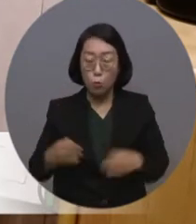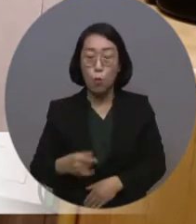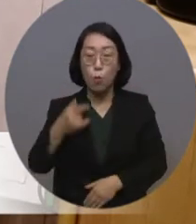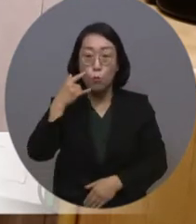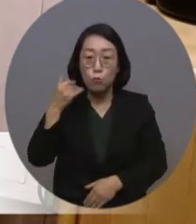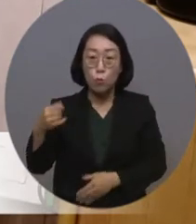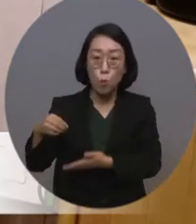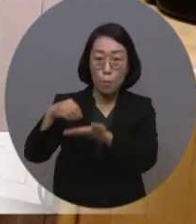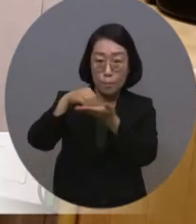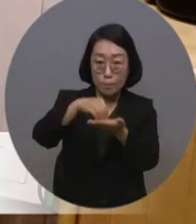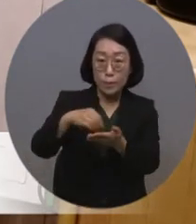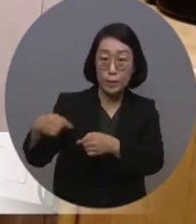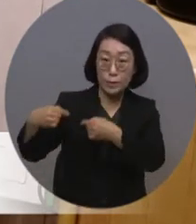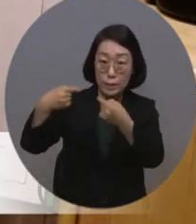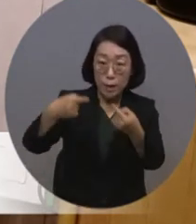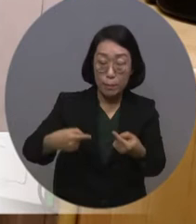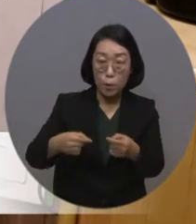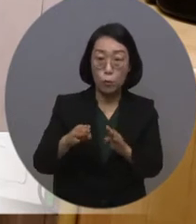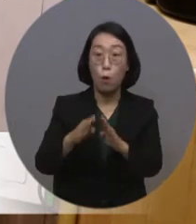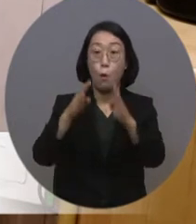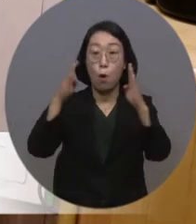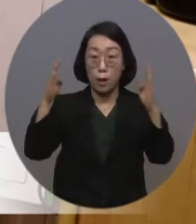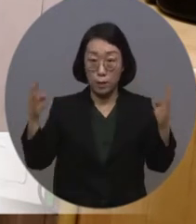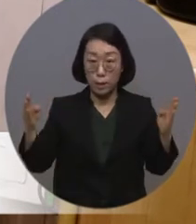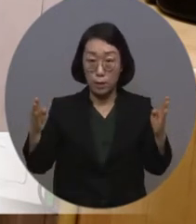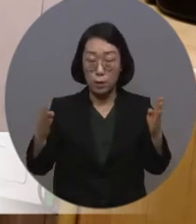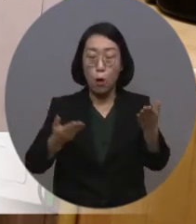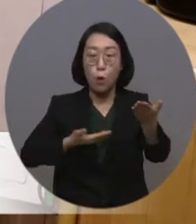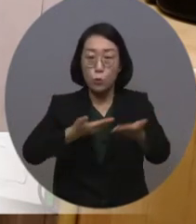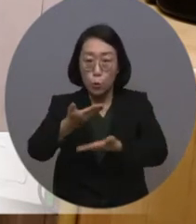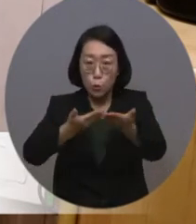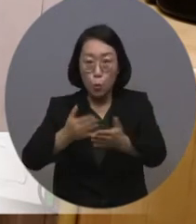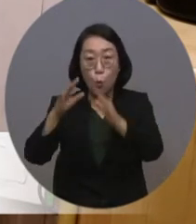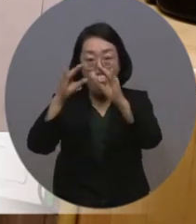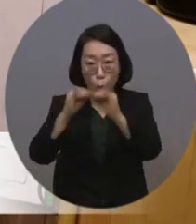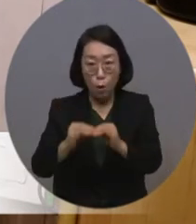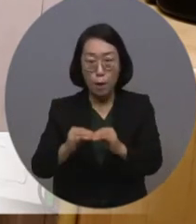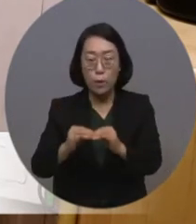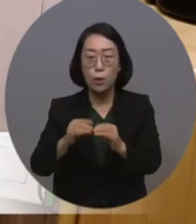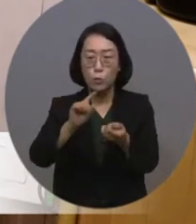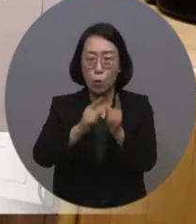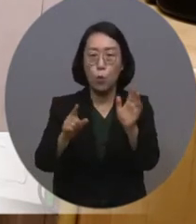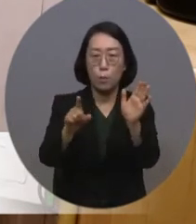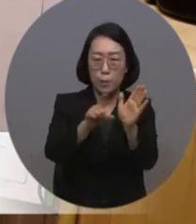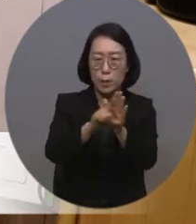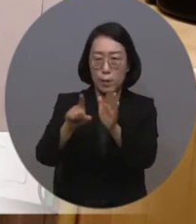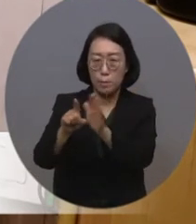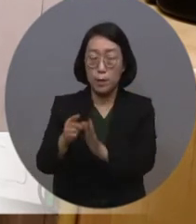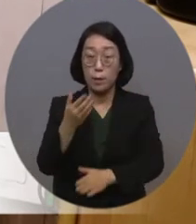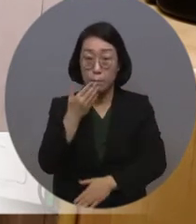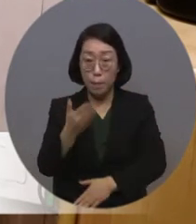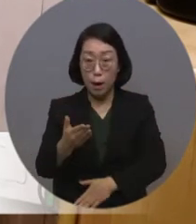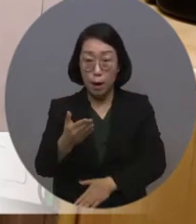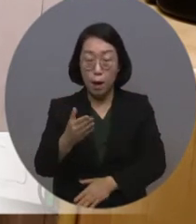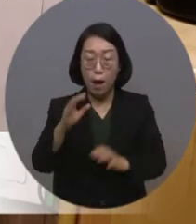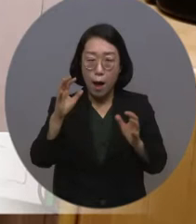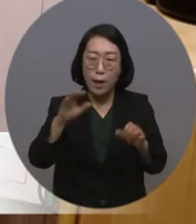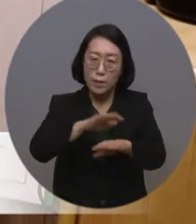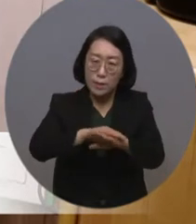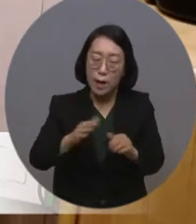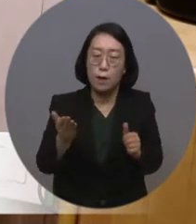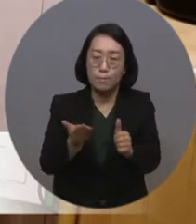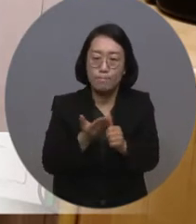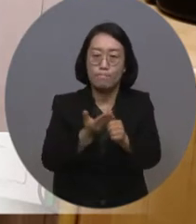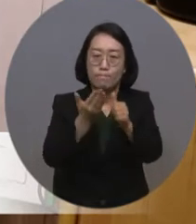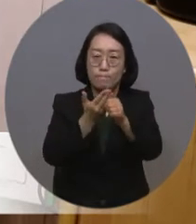참여를 확대해서 공감과 소통으로 학부모 어린이집 간의 신뢰를 형성하여 영유아의 건강한